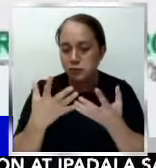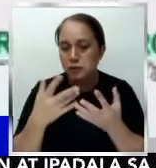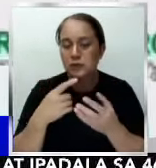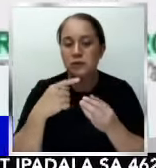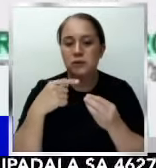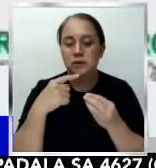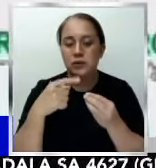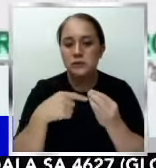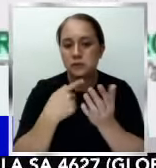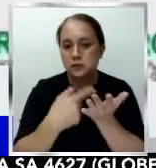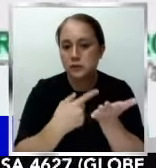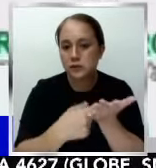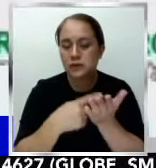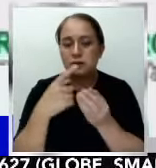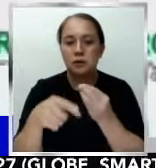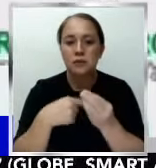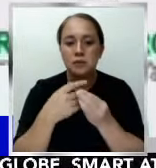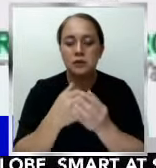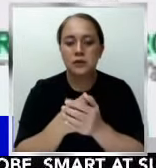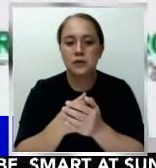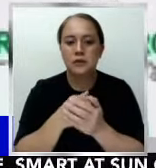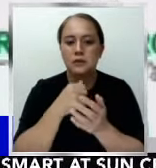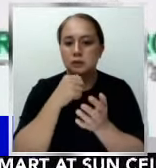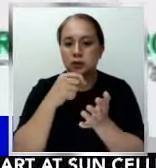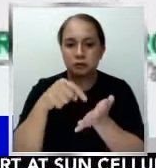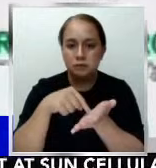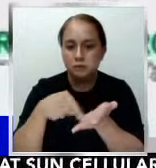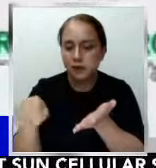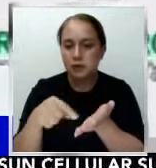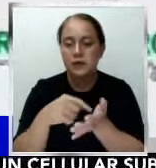talking about not being paid and asking me